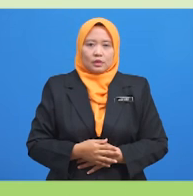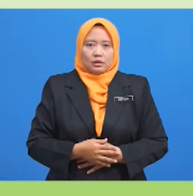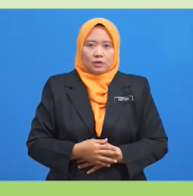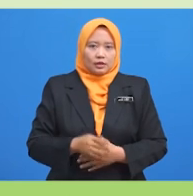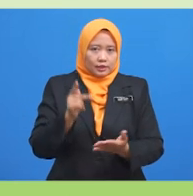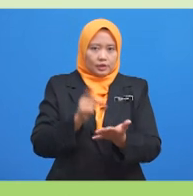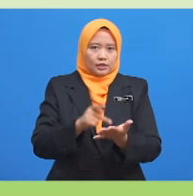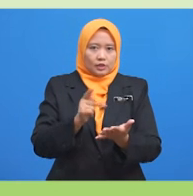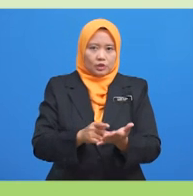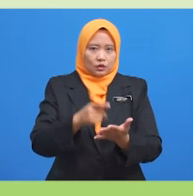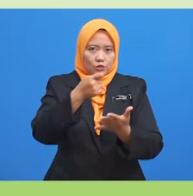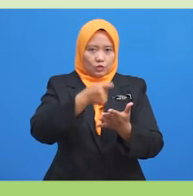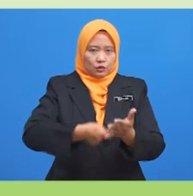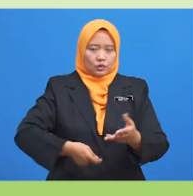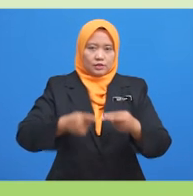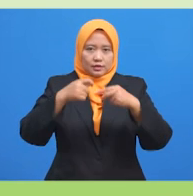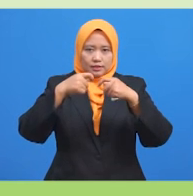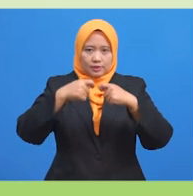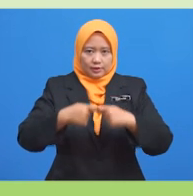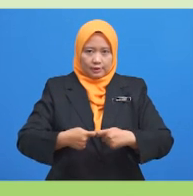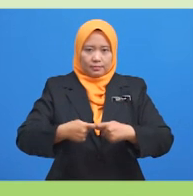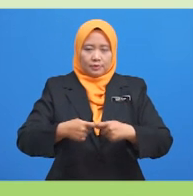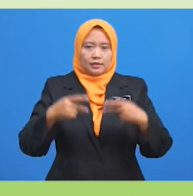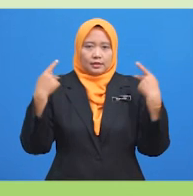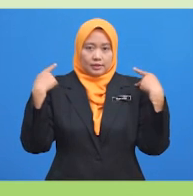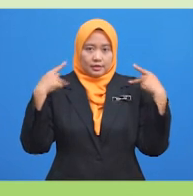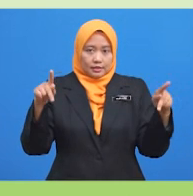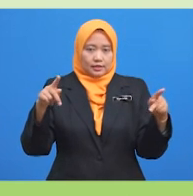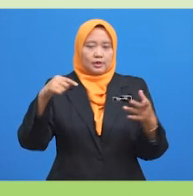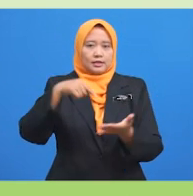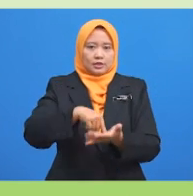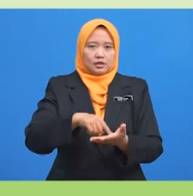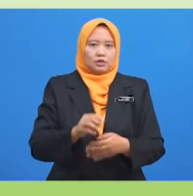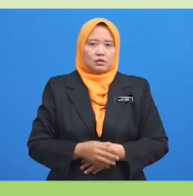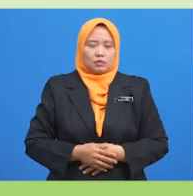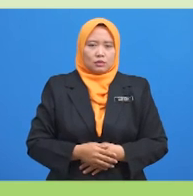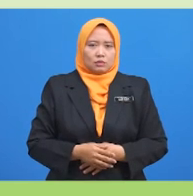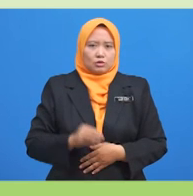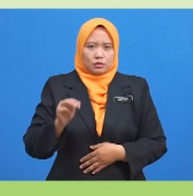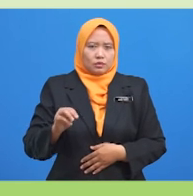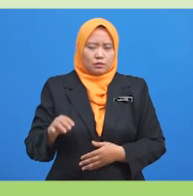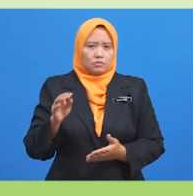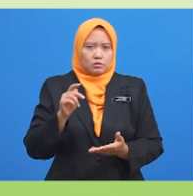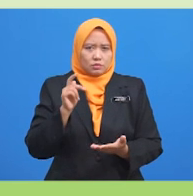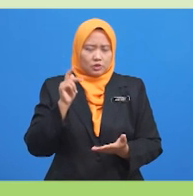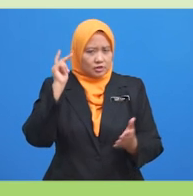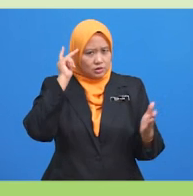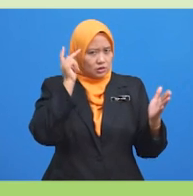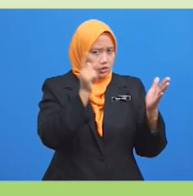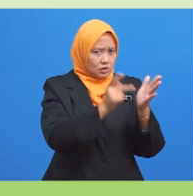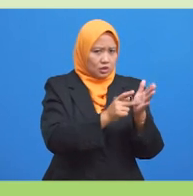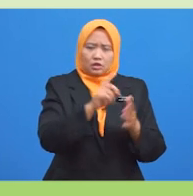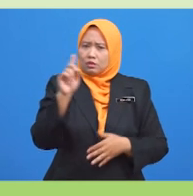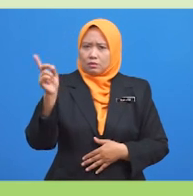Hitungkan kos tetap kedai tersebut. Murid-murid perlu mengenal pasti manakah butiran